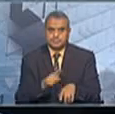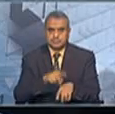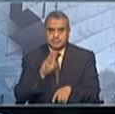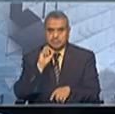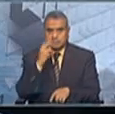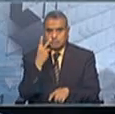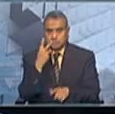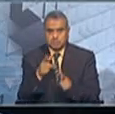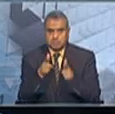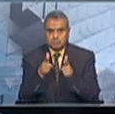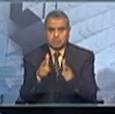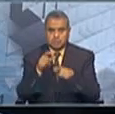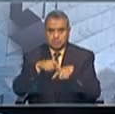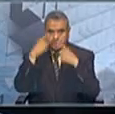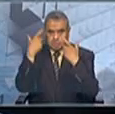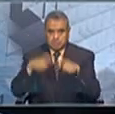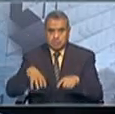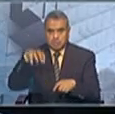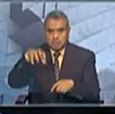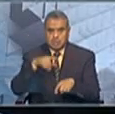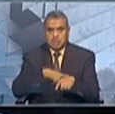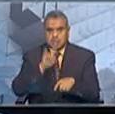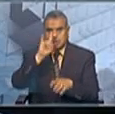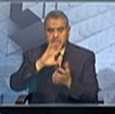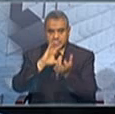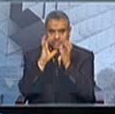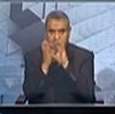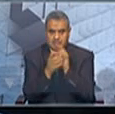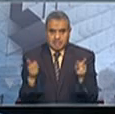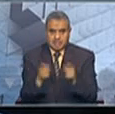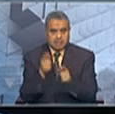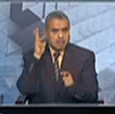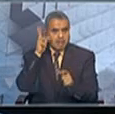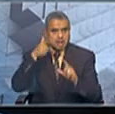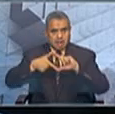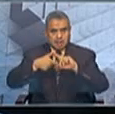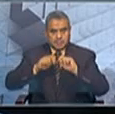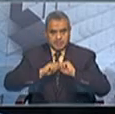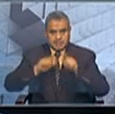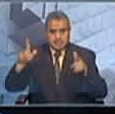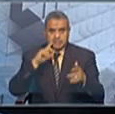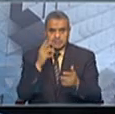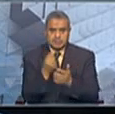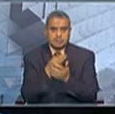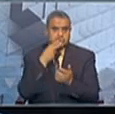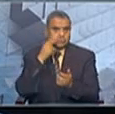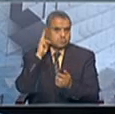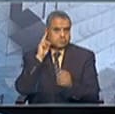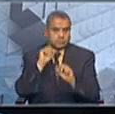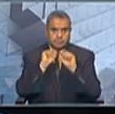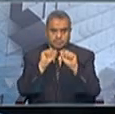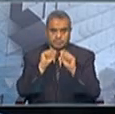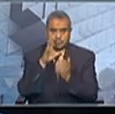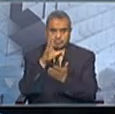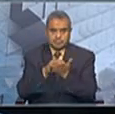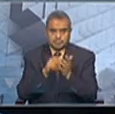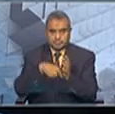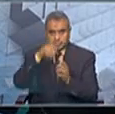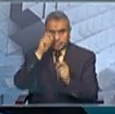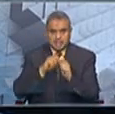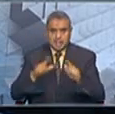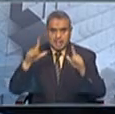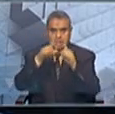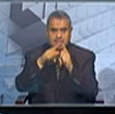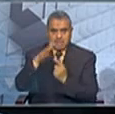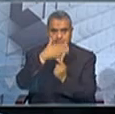الثانية عشرة ظهرا في القاهرة العاشرة بتوقيت غرينتش، بانوراما إخبارية تأتيكم عبر شاشة النيل، أهلا بكم. تنتهي اليوم لجان